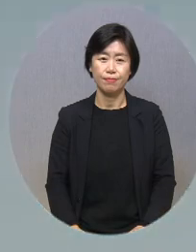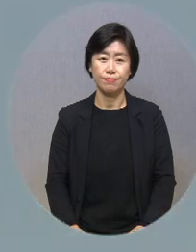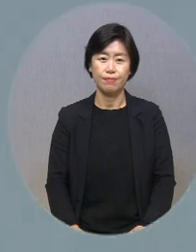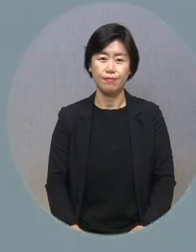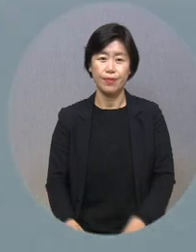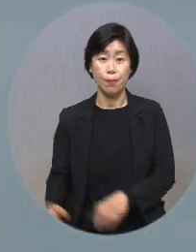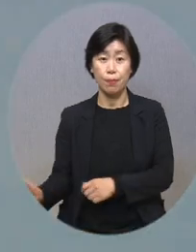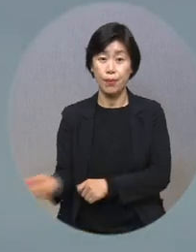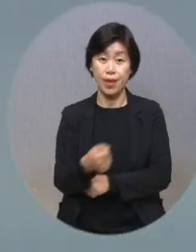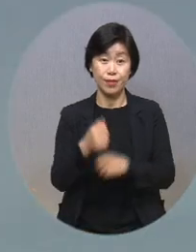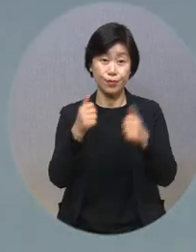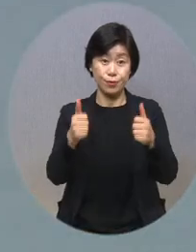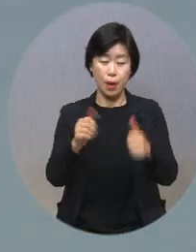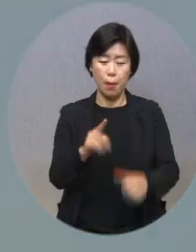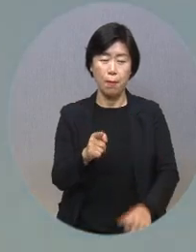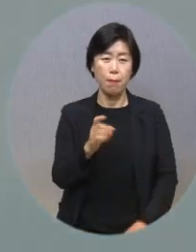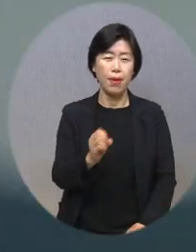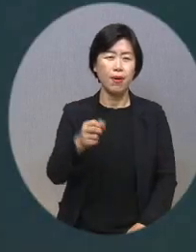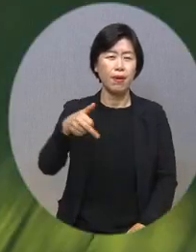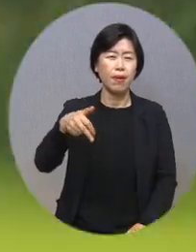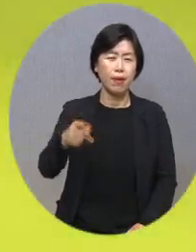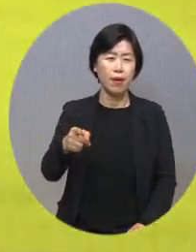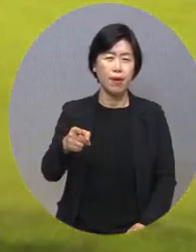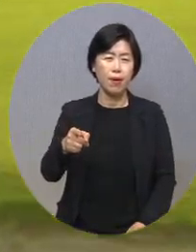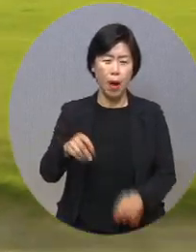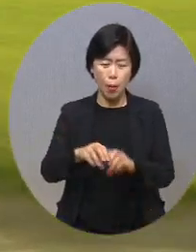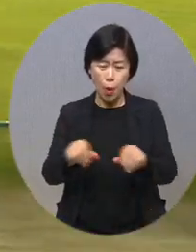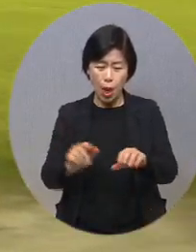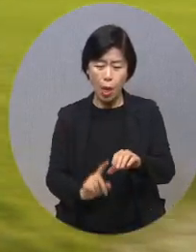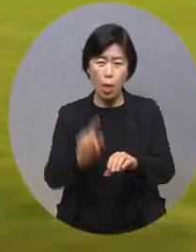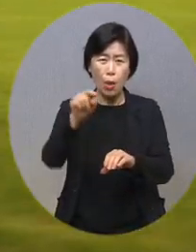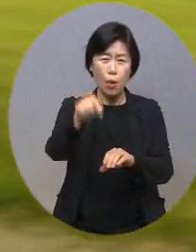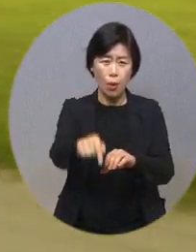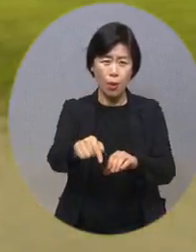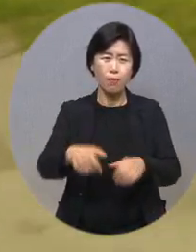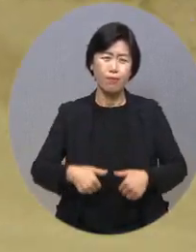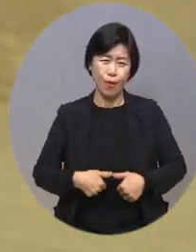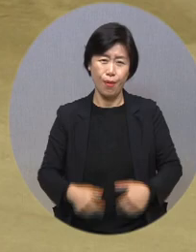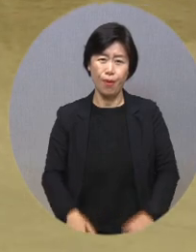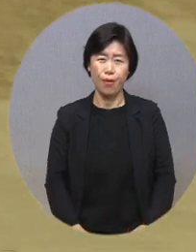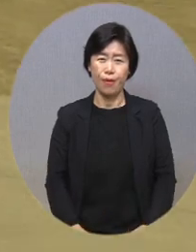굿샷! 굿샷! 벙커 넘어가 제발 벙커만 안 돼!